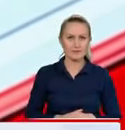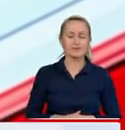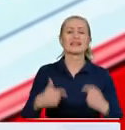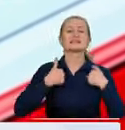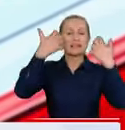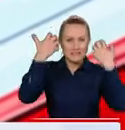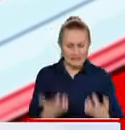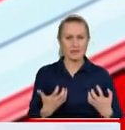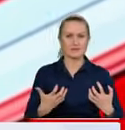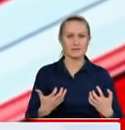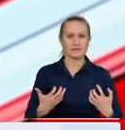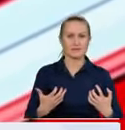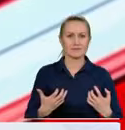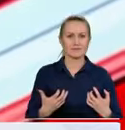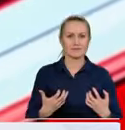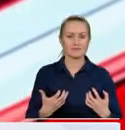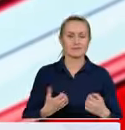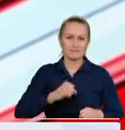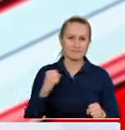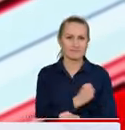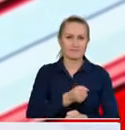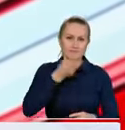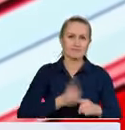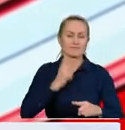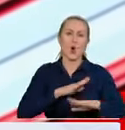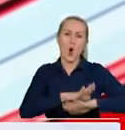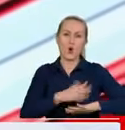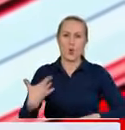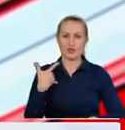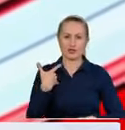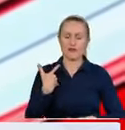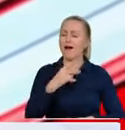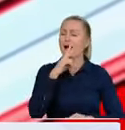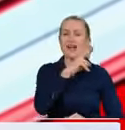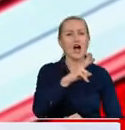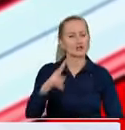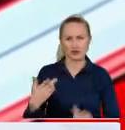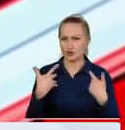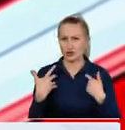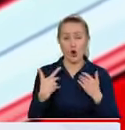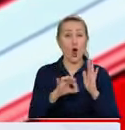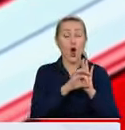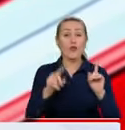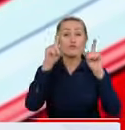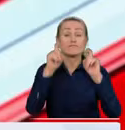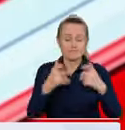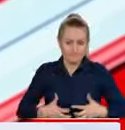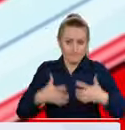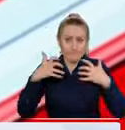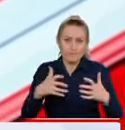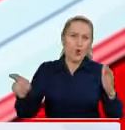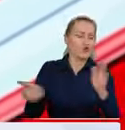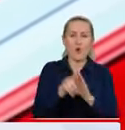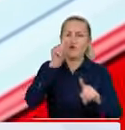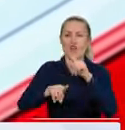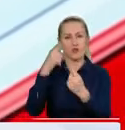betonowej, tak zwanej betonowej ochrony życia. Każdego życia, od chwili poczęcia do naturalnej